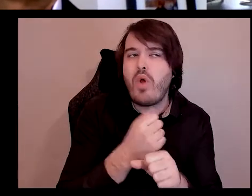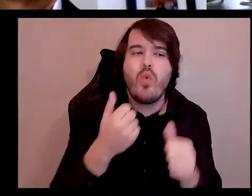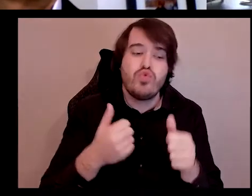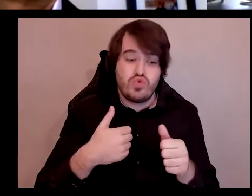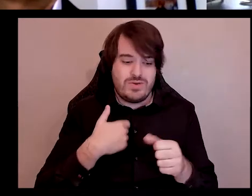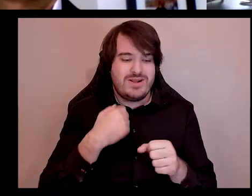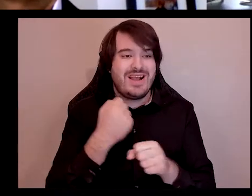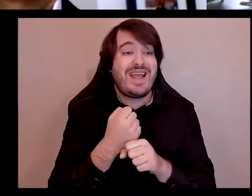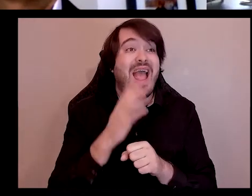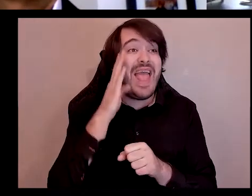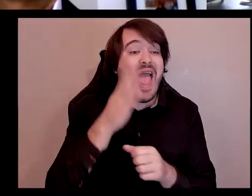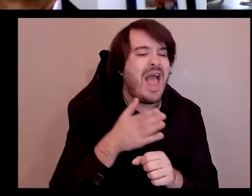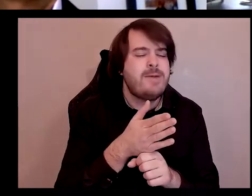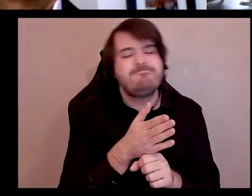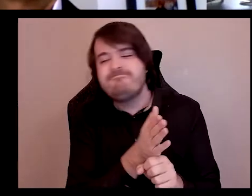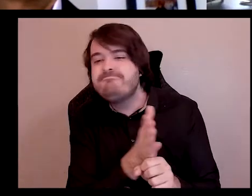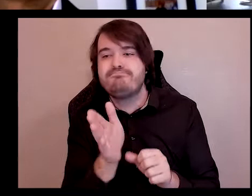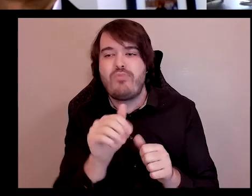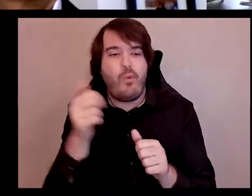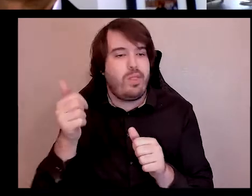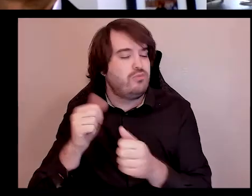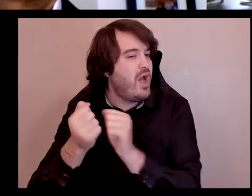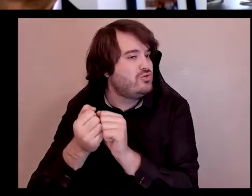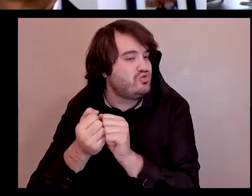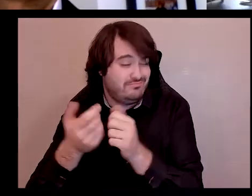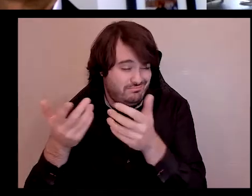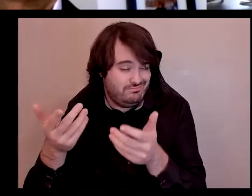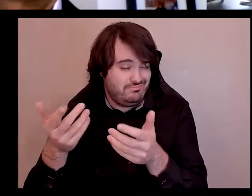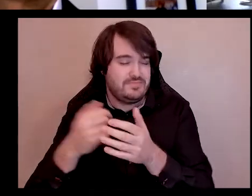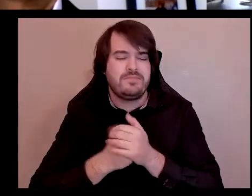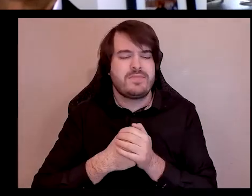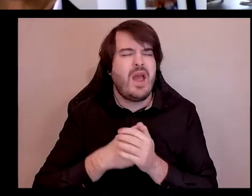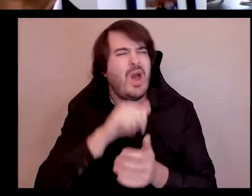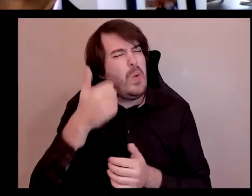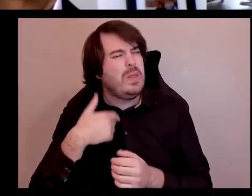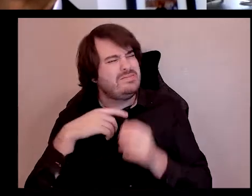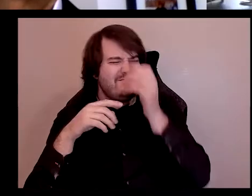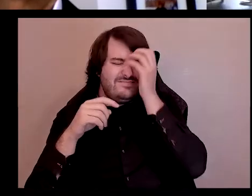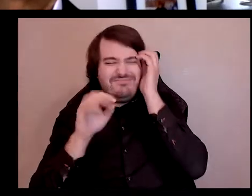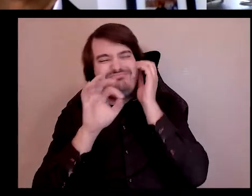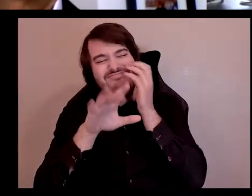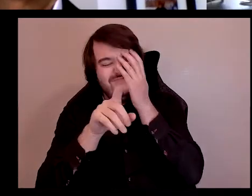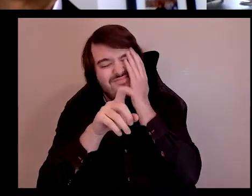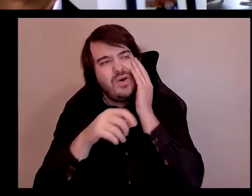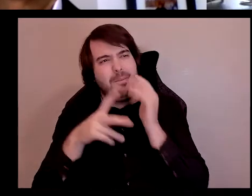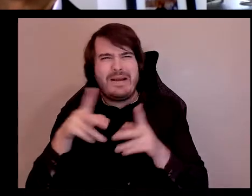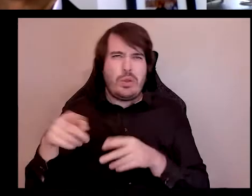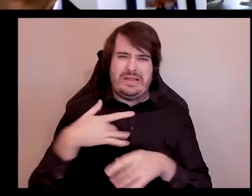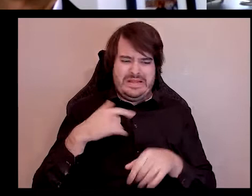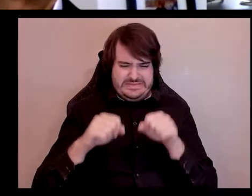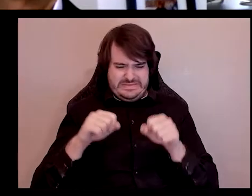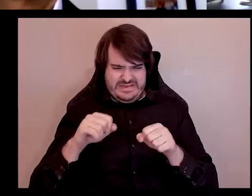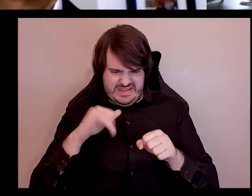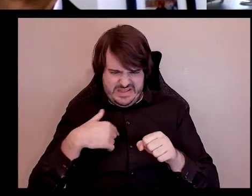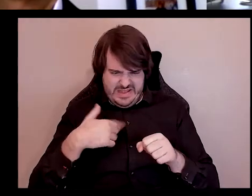de chercher un emploi ou de réévaluer justement là, sa position, sa carrière à ce niveau-là. Et une autre petite question